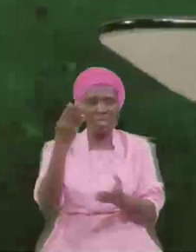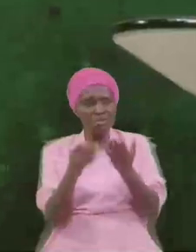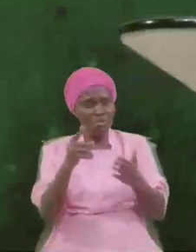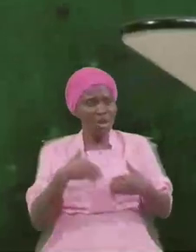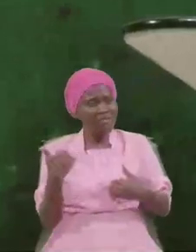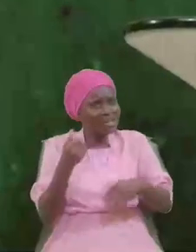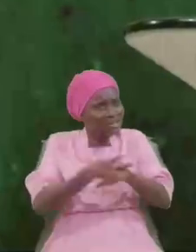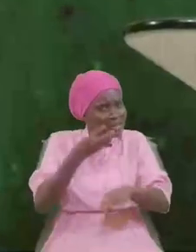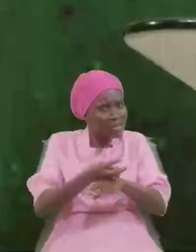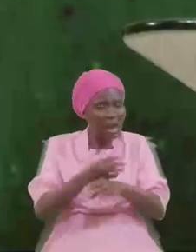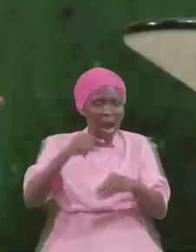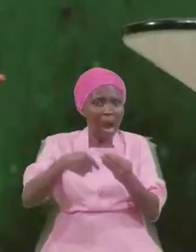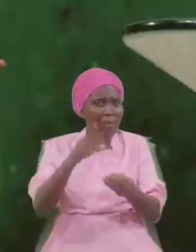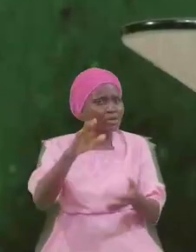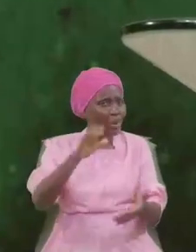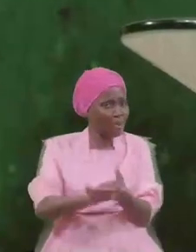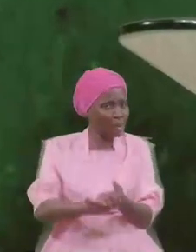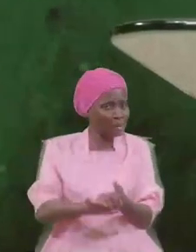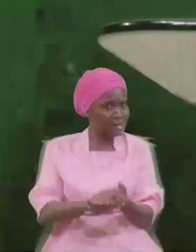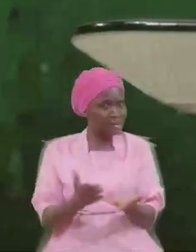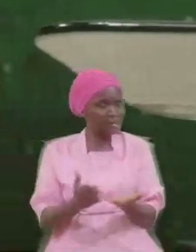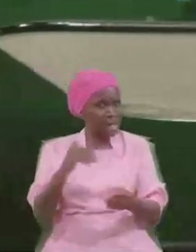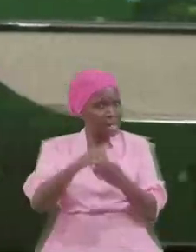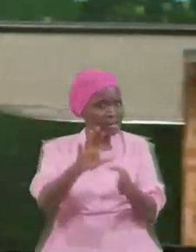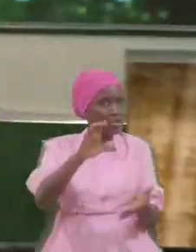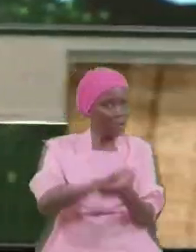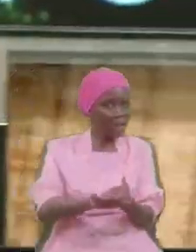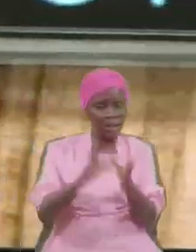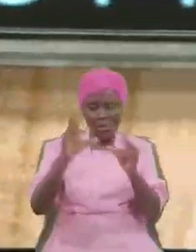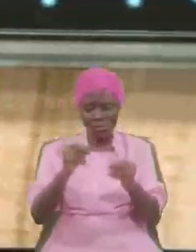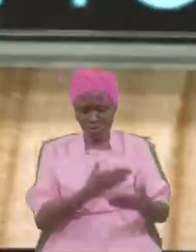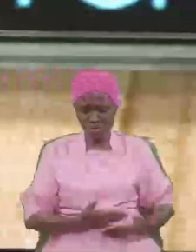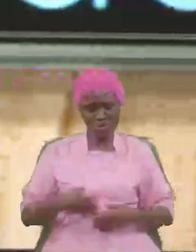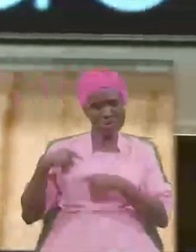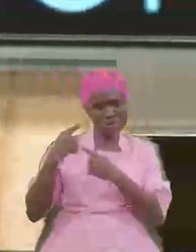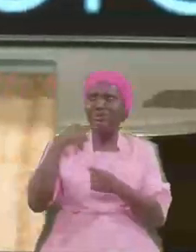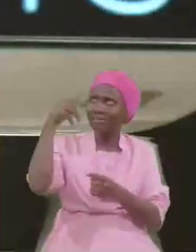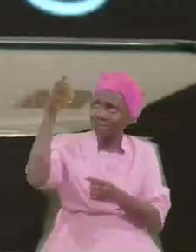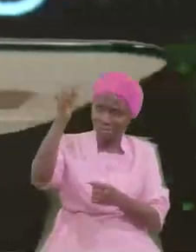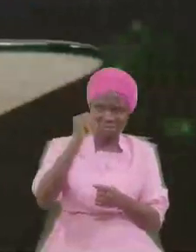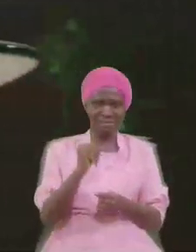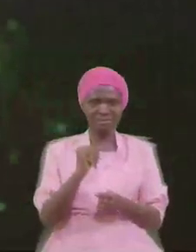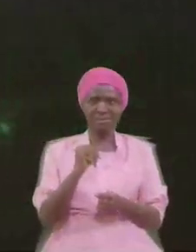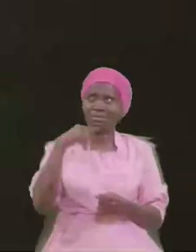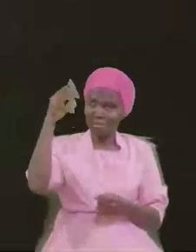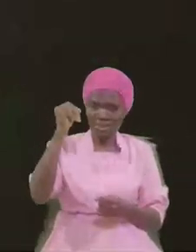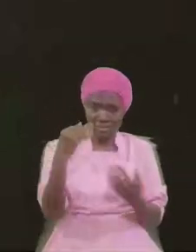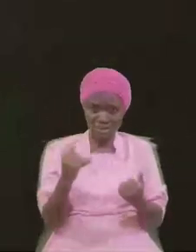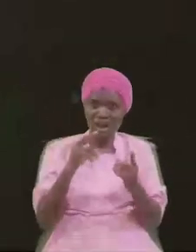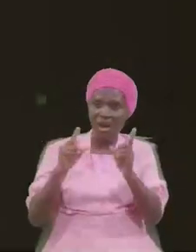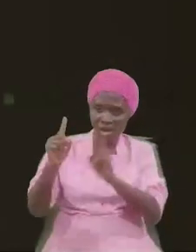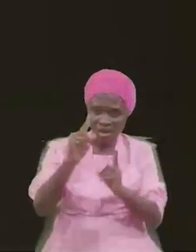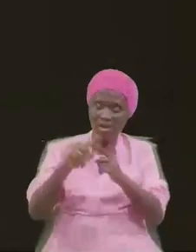l'impossibilité dans votre mariage. Vous êtes marié, il n'y a pas d'enfant. Par le Seigneur, ce soir, c'est